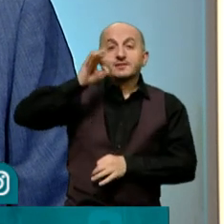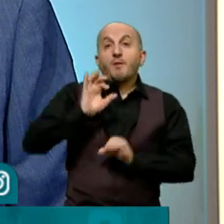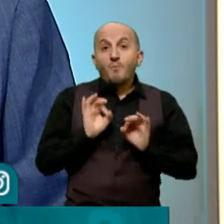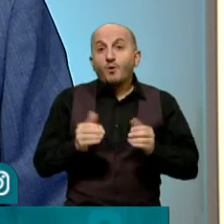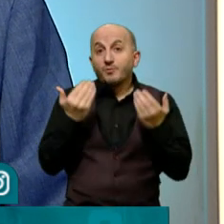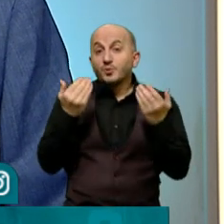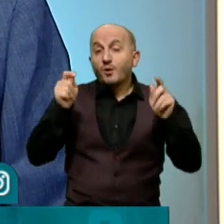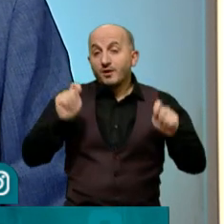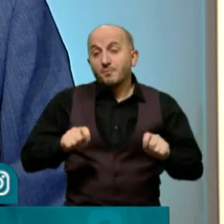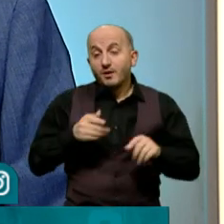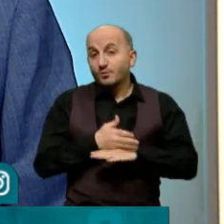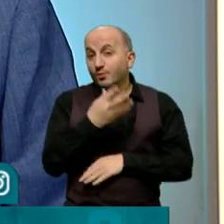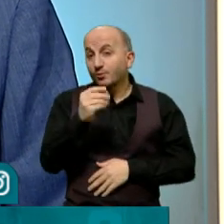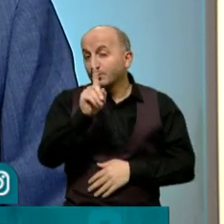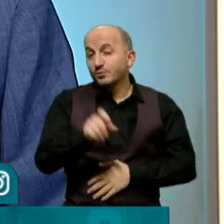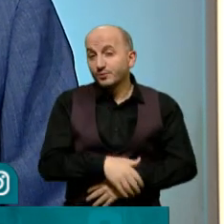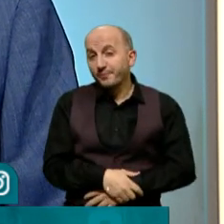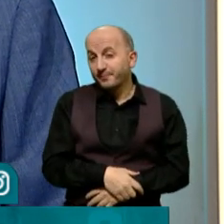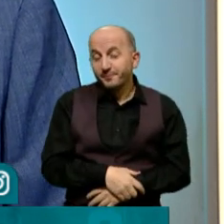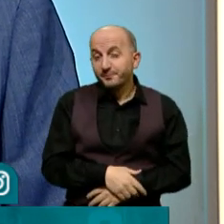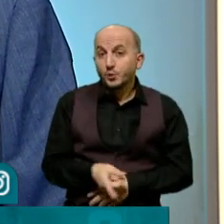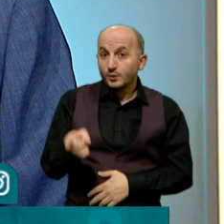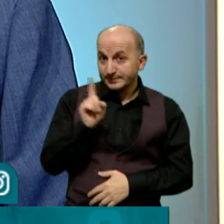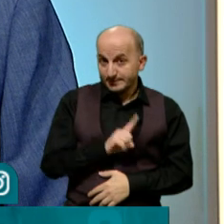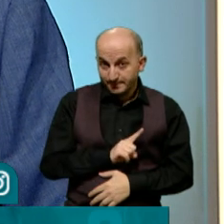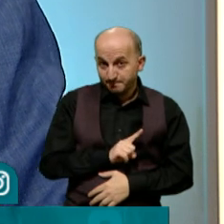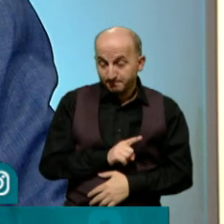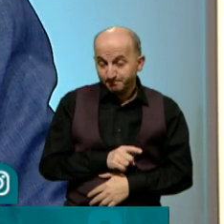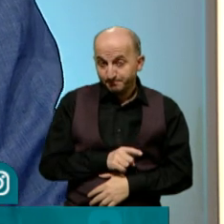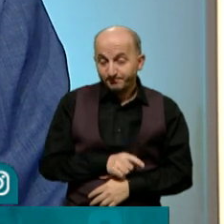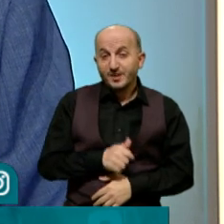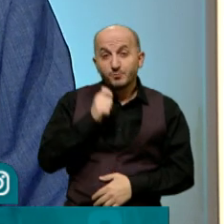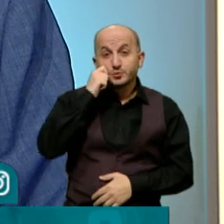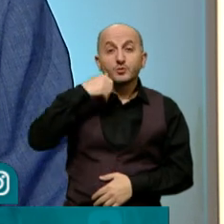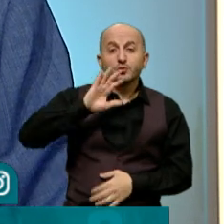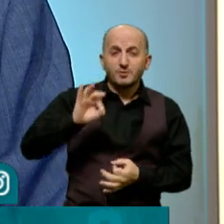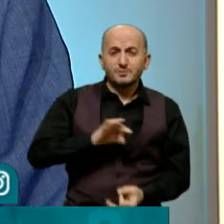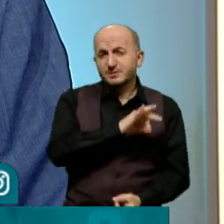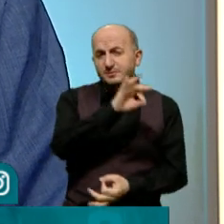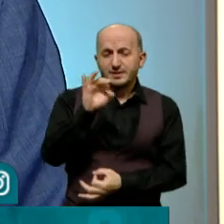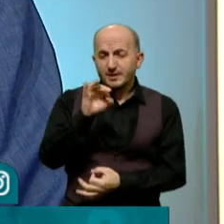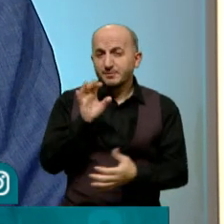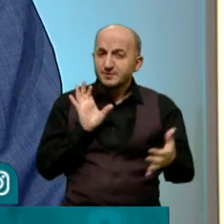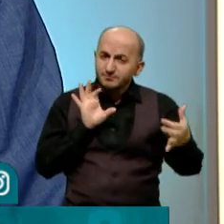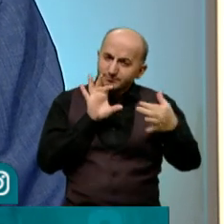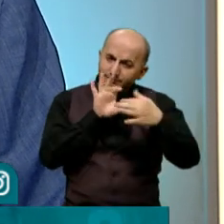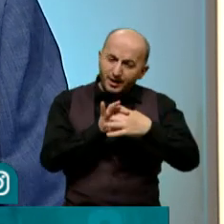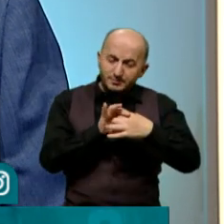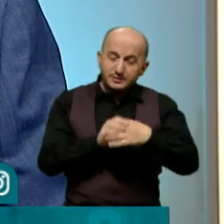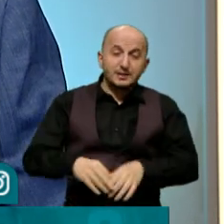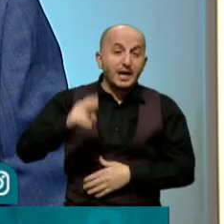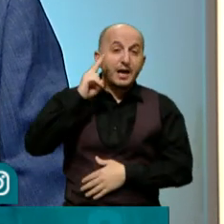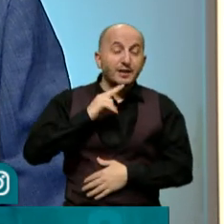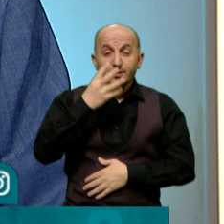bir dua yapmak doğru olur mu? Dolayısıyla gayrimüslimlerle bizim ilişkimiz